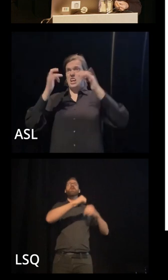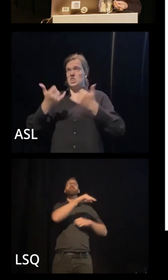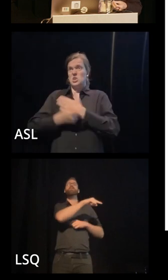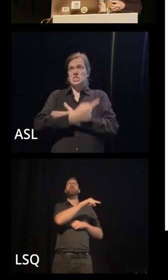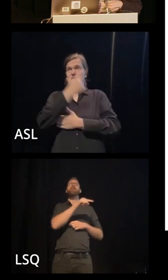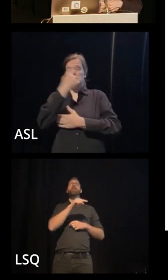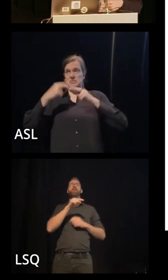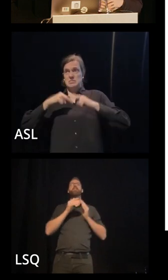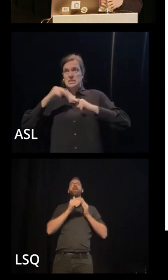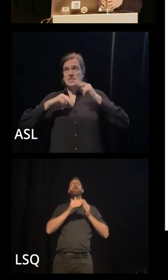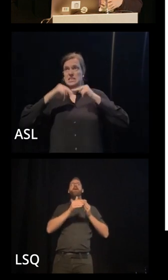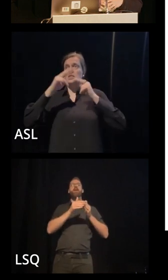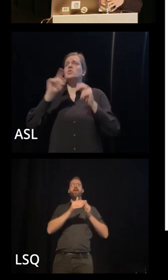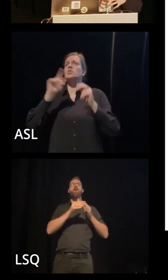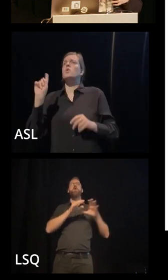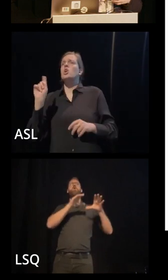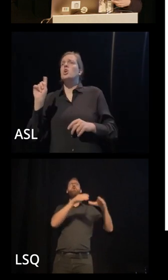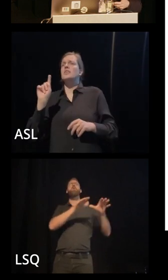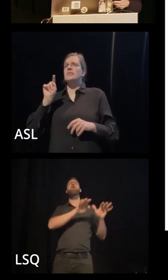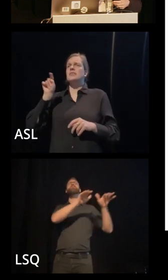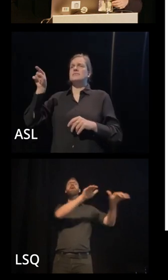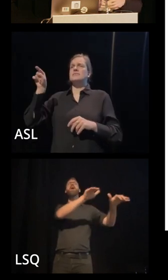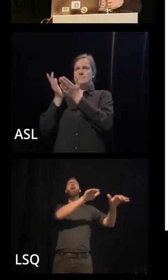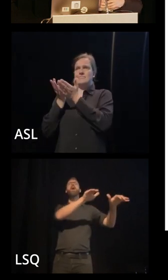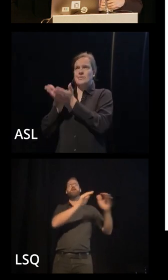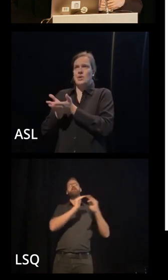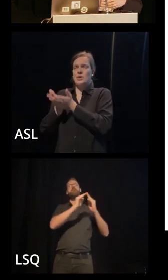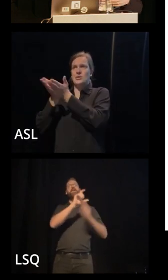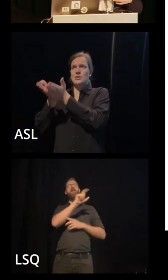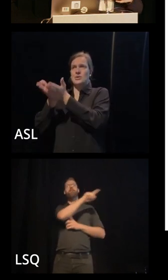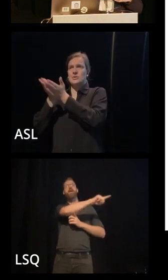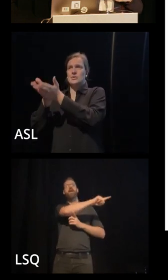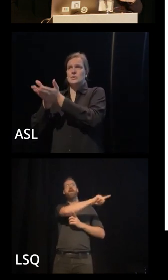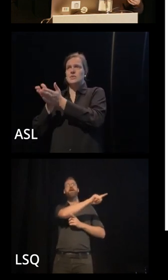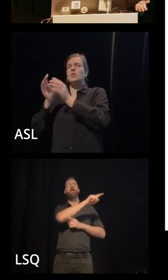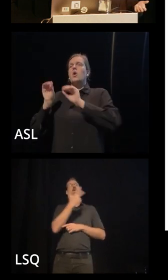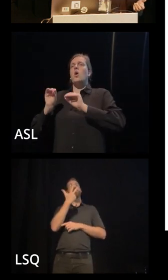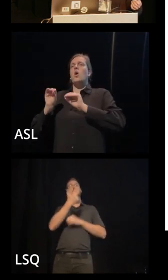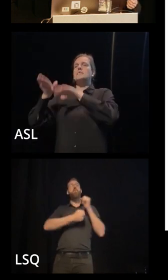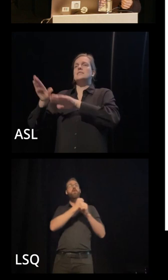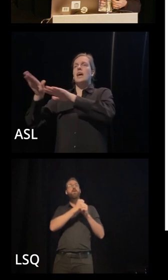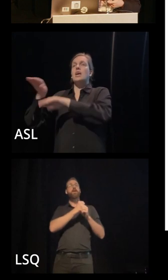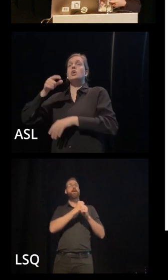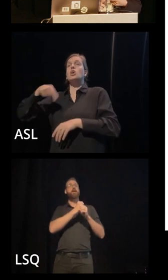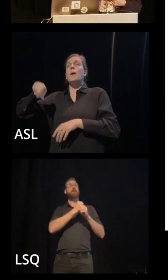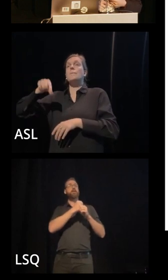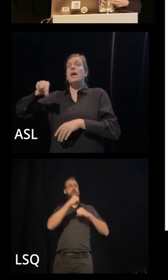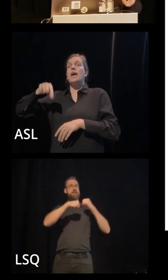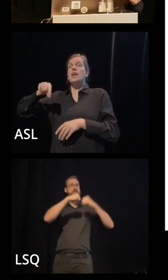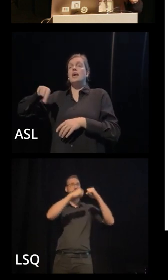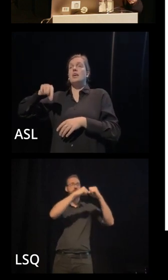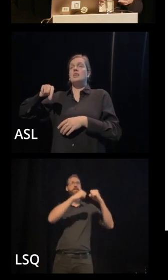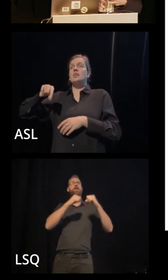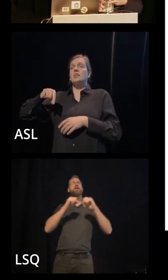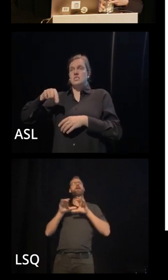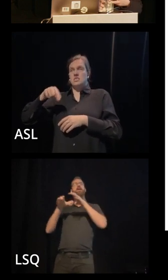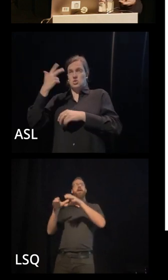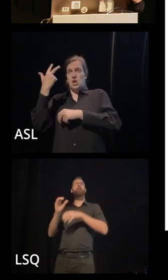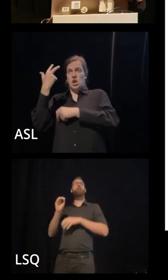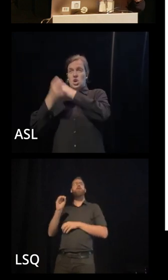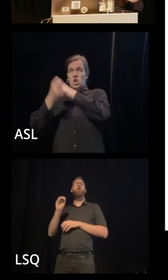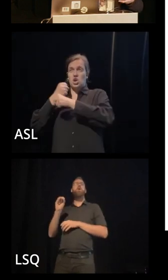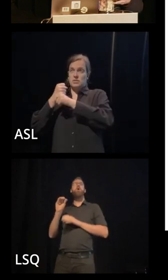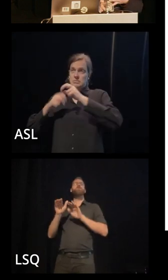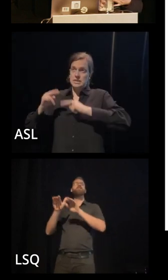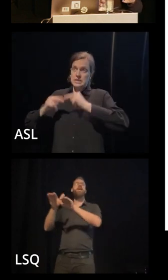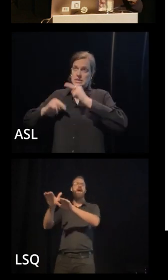au port de Québec. C'est un projet qui m'a pris 3 années et qui a réuni une équipe de co-chercheurs en océanographie, en sciences des